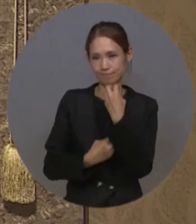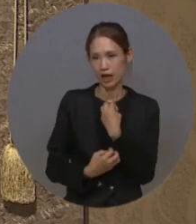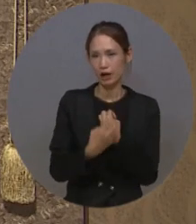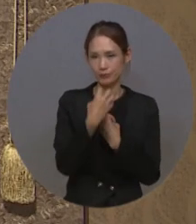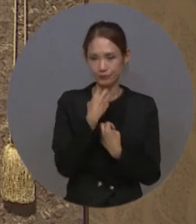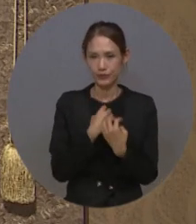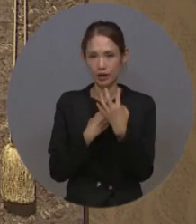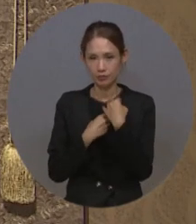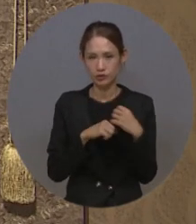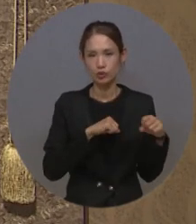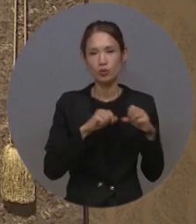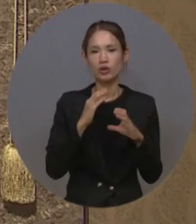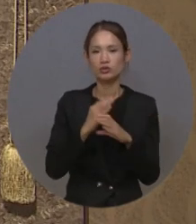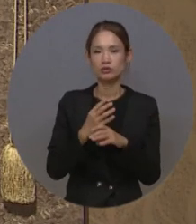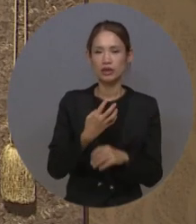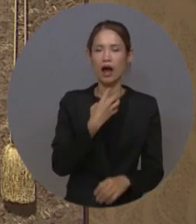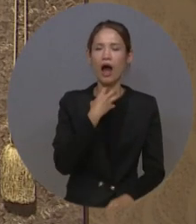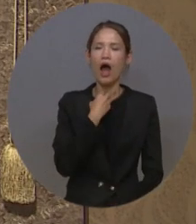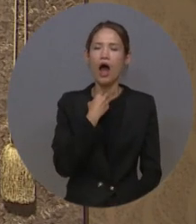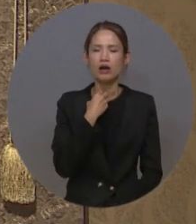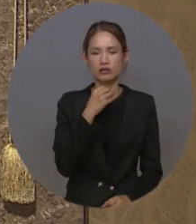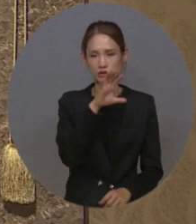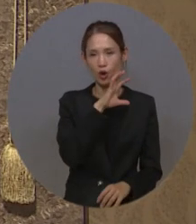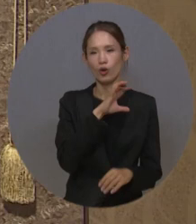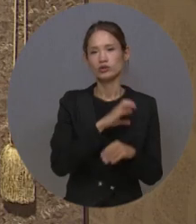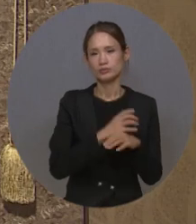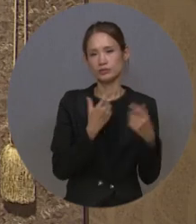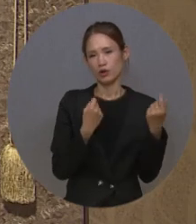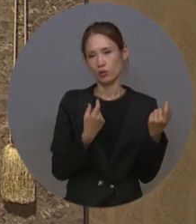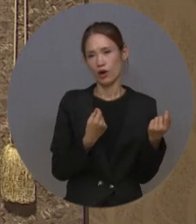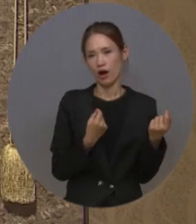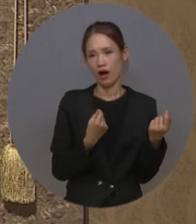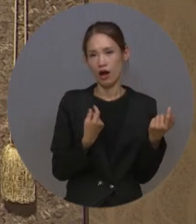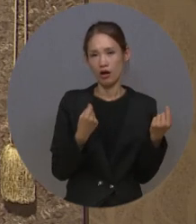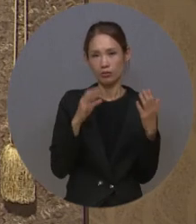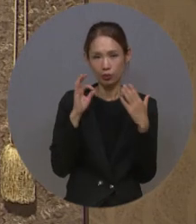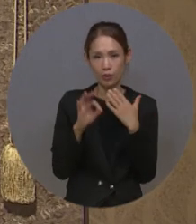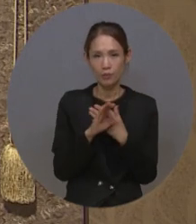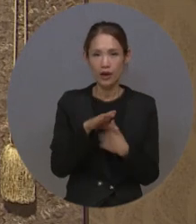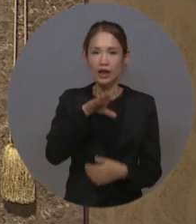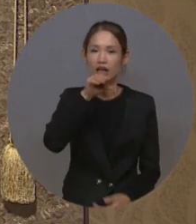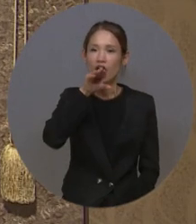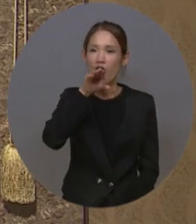이 기도가 막히는 연습을 해요. 근데 그게 보면